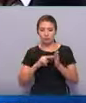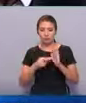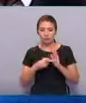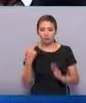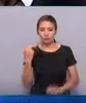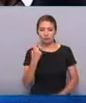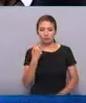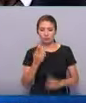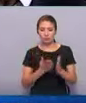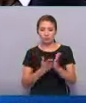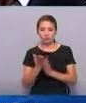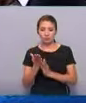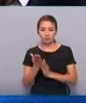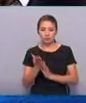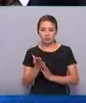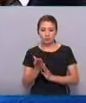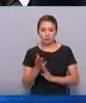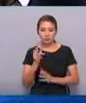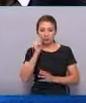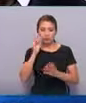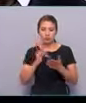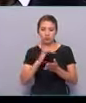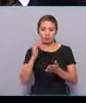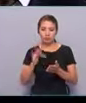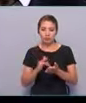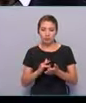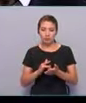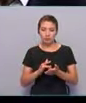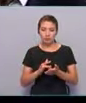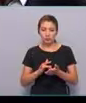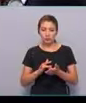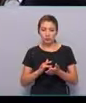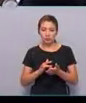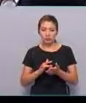ең бастысы бағыт қазір Шымкент қаласының